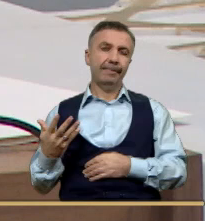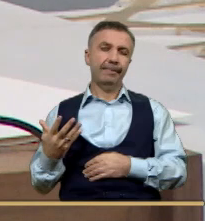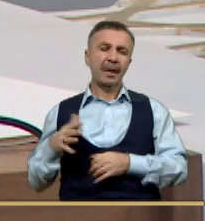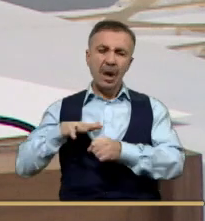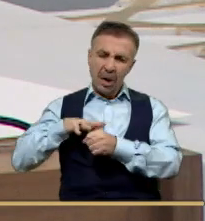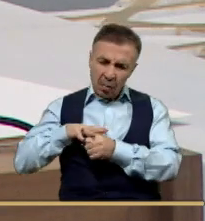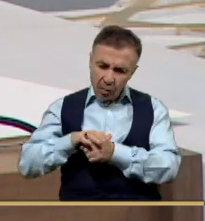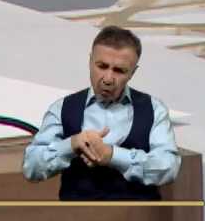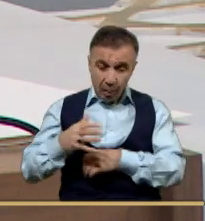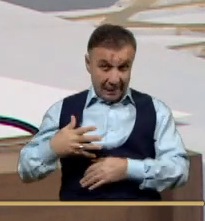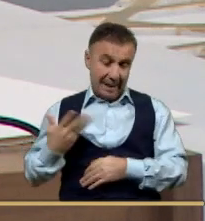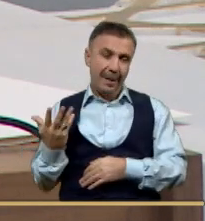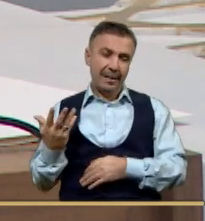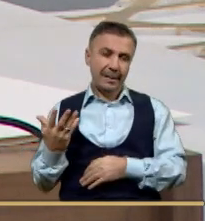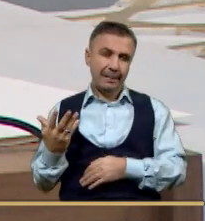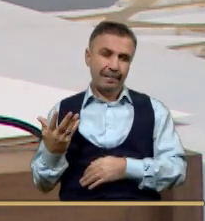zulmü istemez